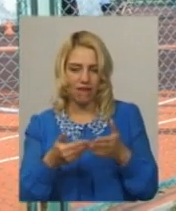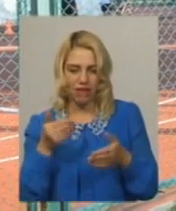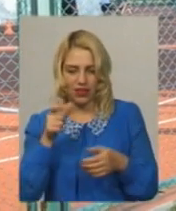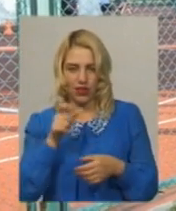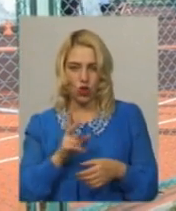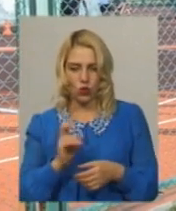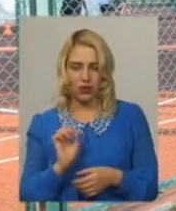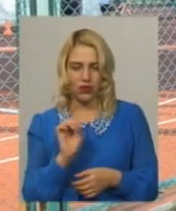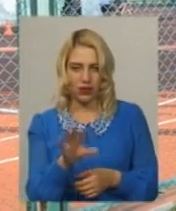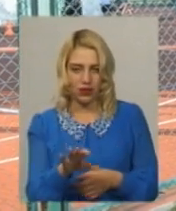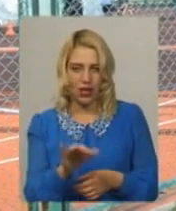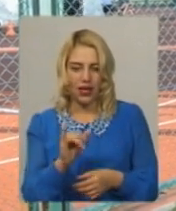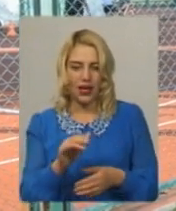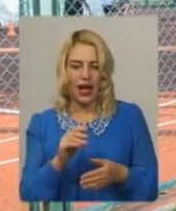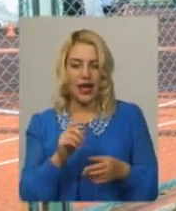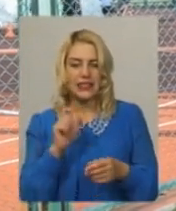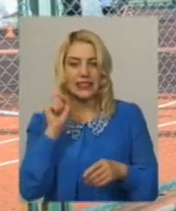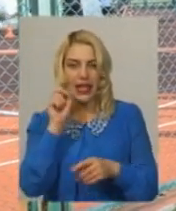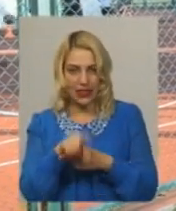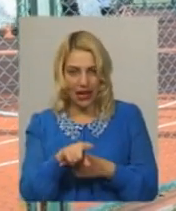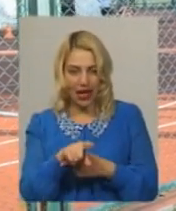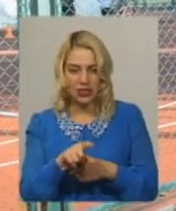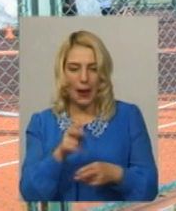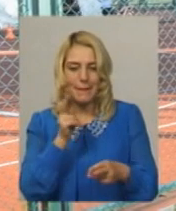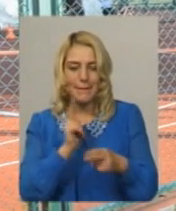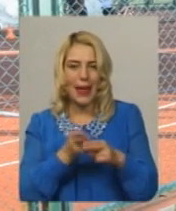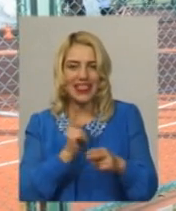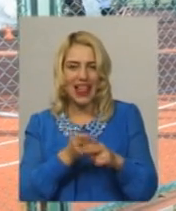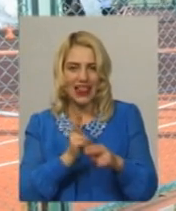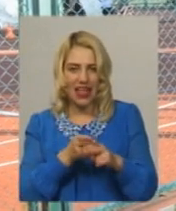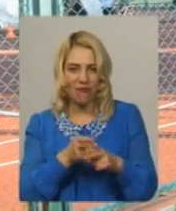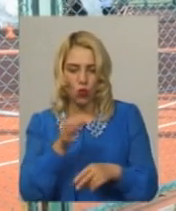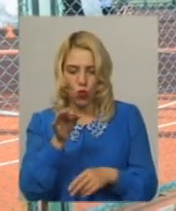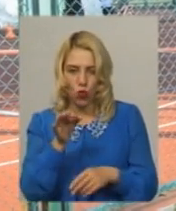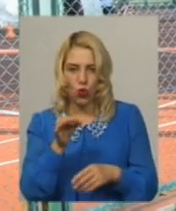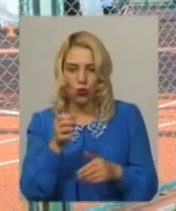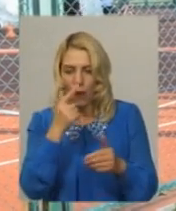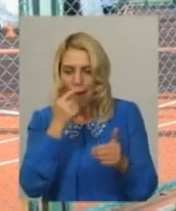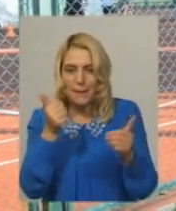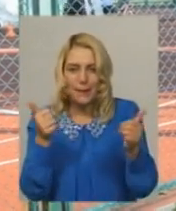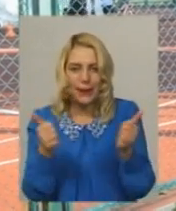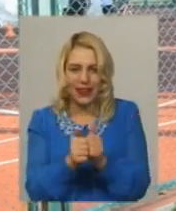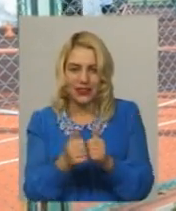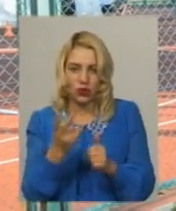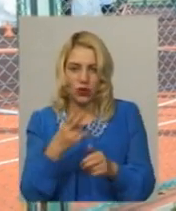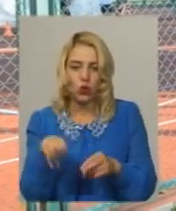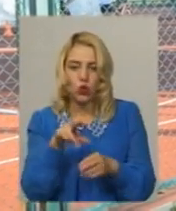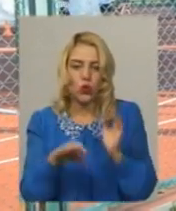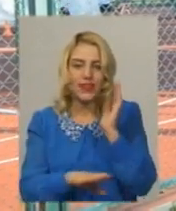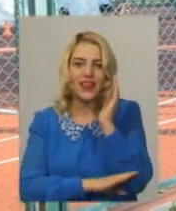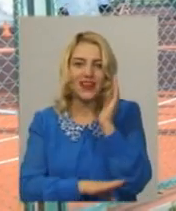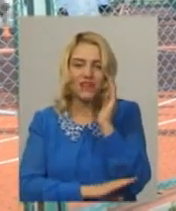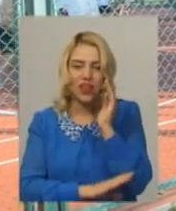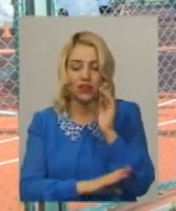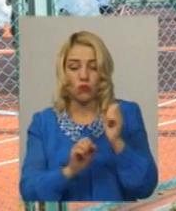задача металеву кульку якомога ближче поставити до кашенету. Тобто грають 2 команди. В командах може бути там